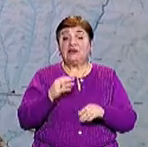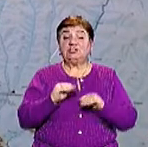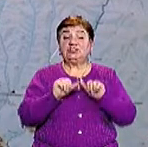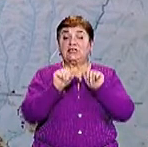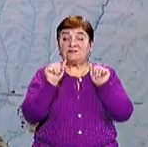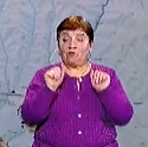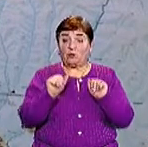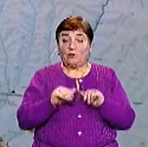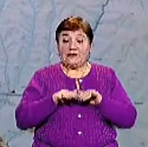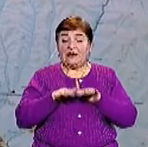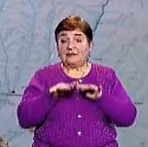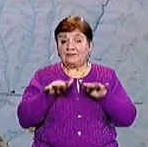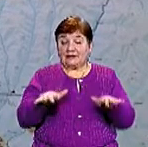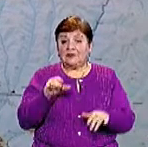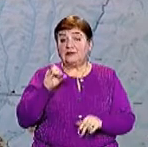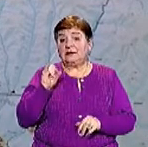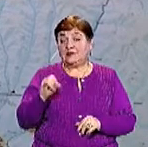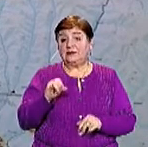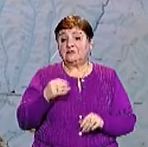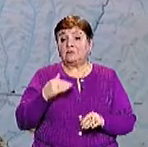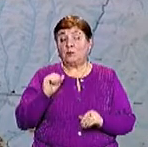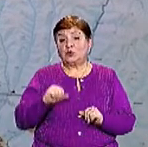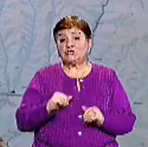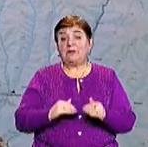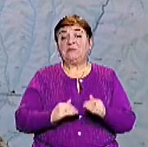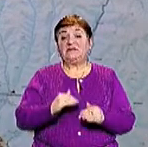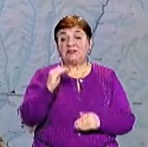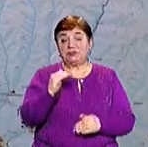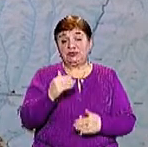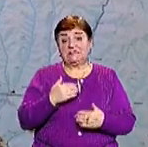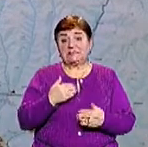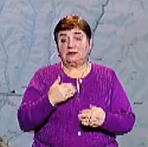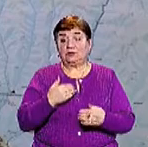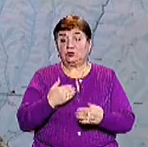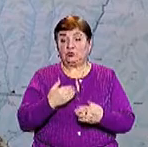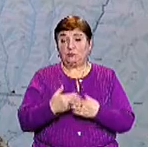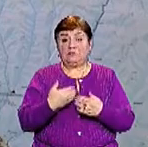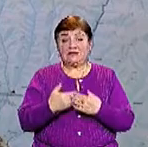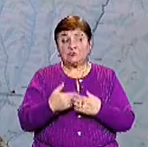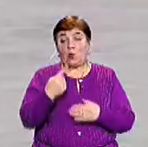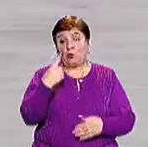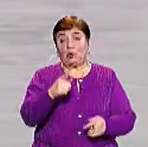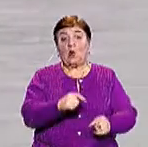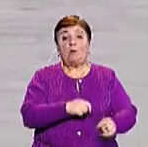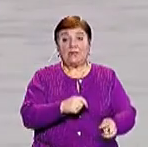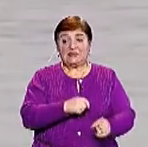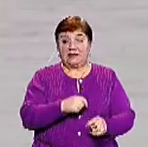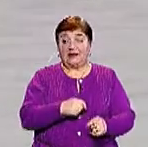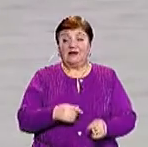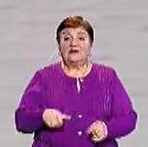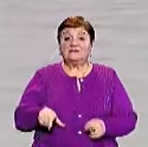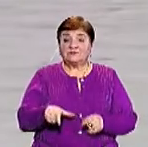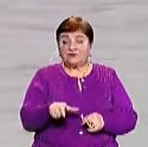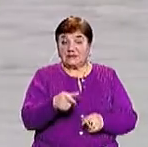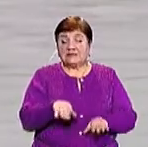додаткову палку хвилю, і рівень може підвищитися ще близько 1 метра. В ризиці,